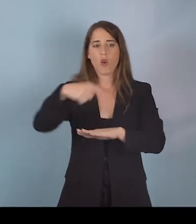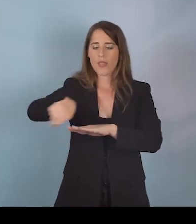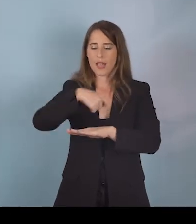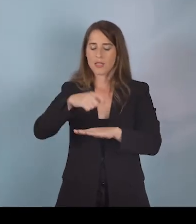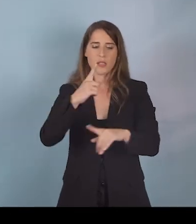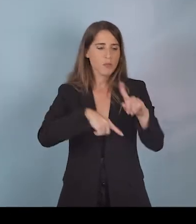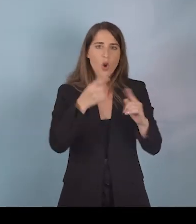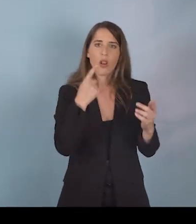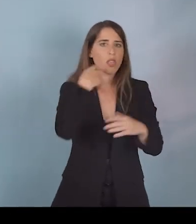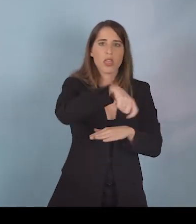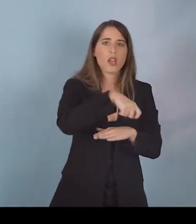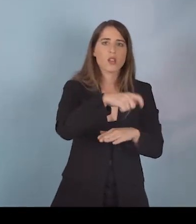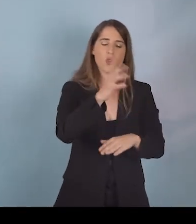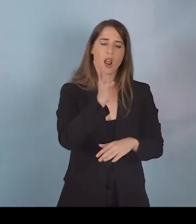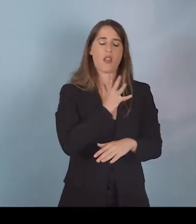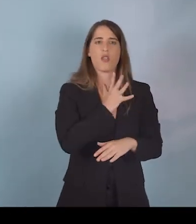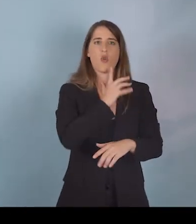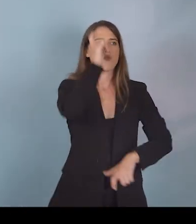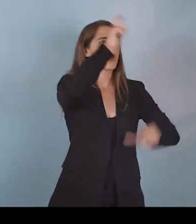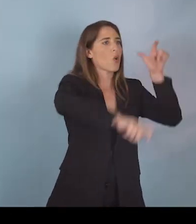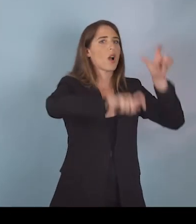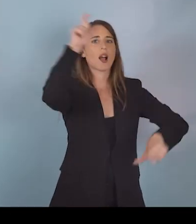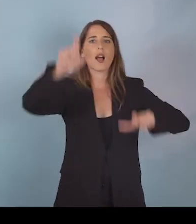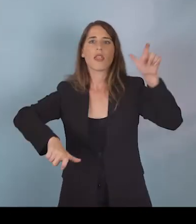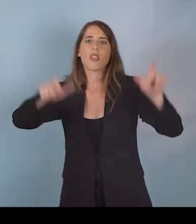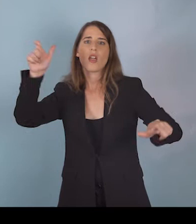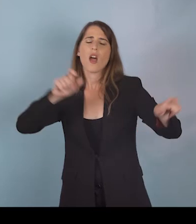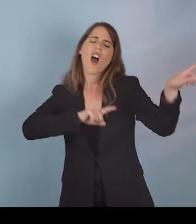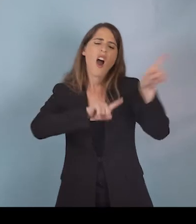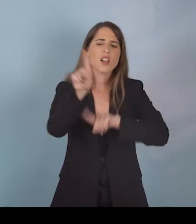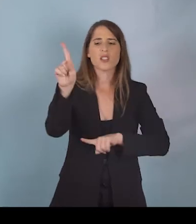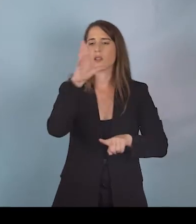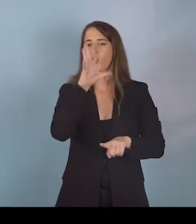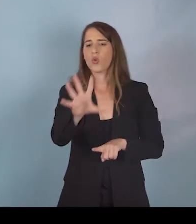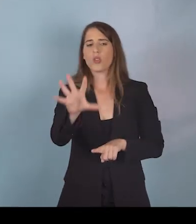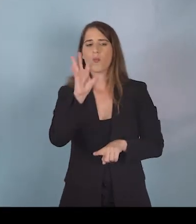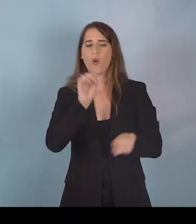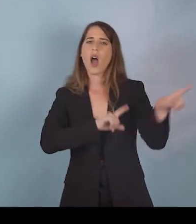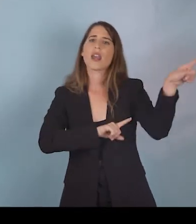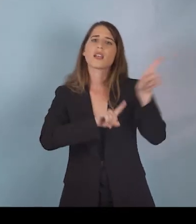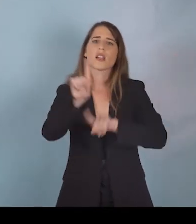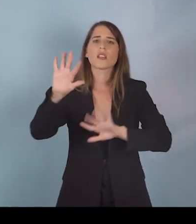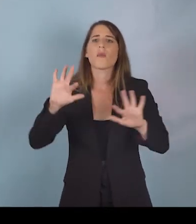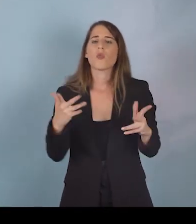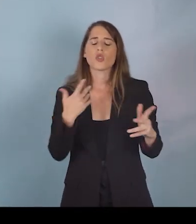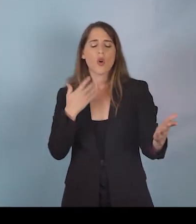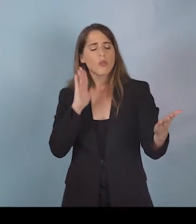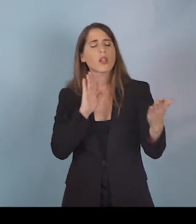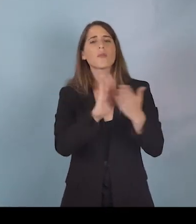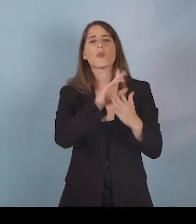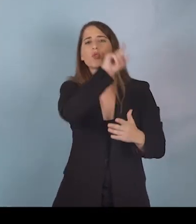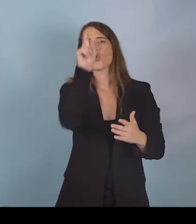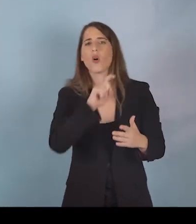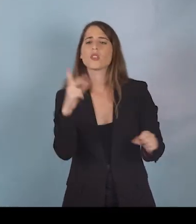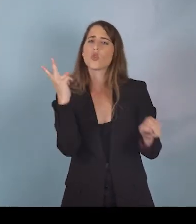του δικαίου. Γιατί οι δικαστές δικάζουν ανθρώπους και δικάζουν όλους εμάς ανεξάρτητα από τις προτιμήσεις μας,